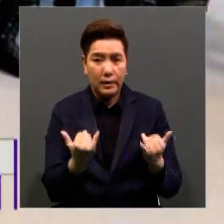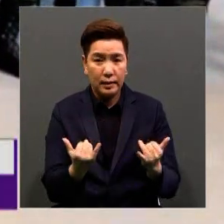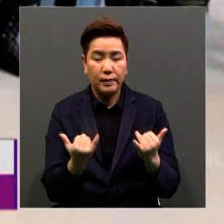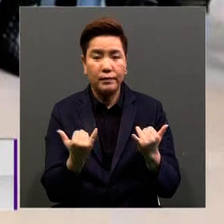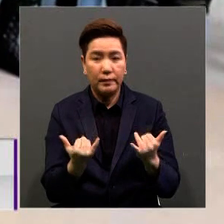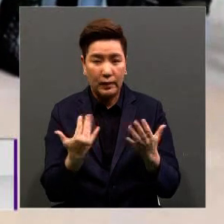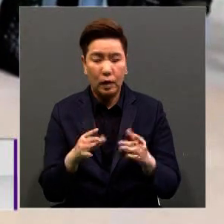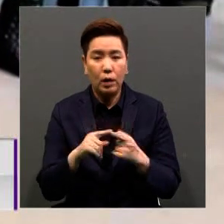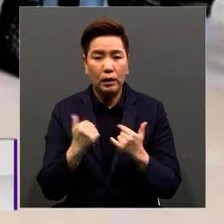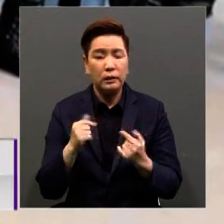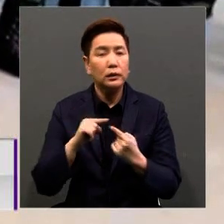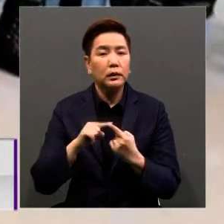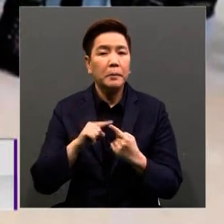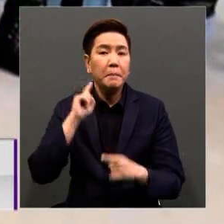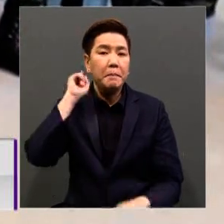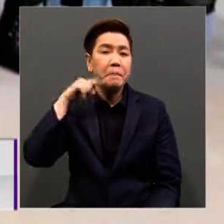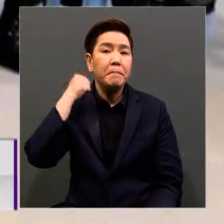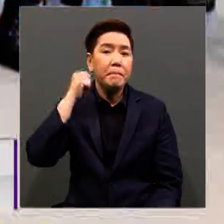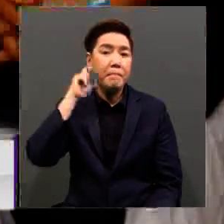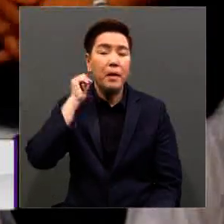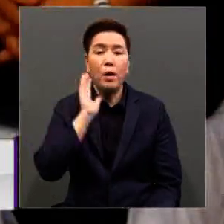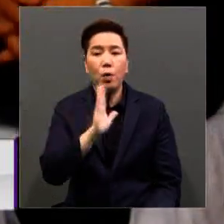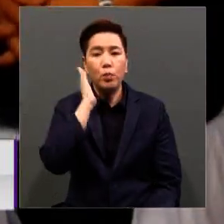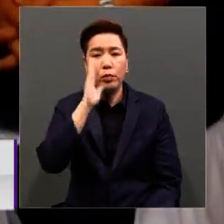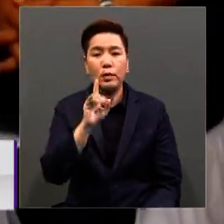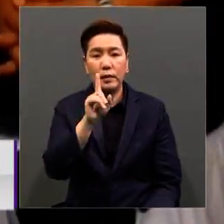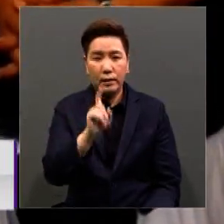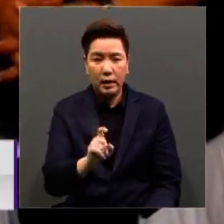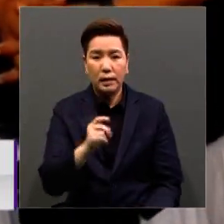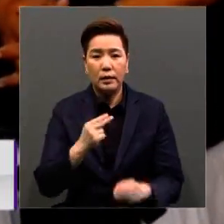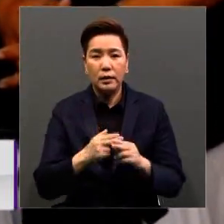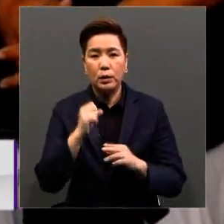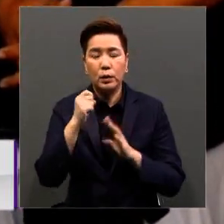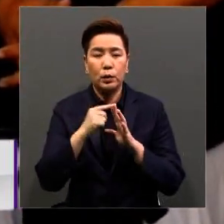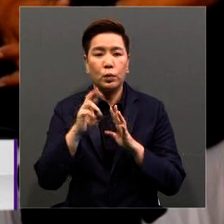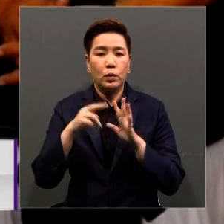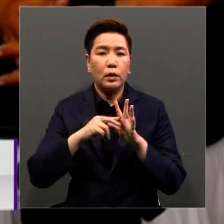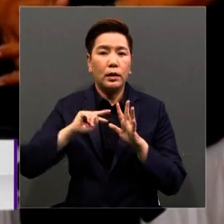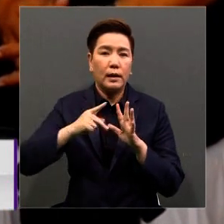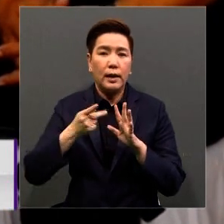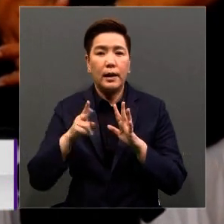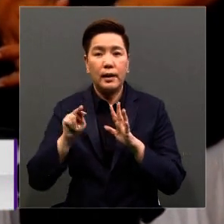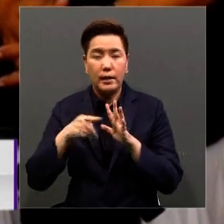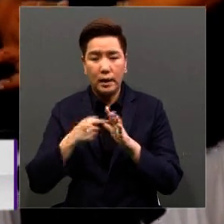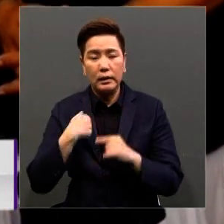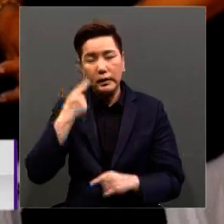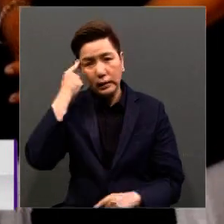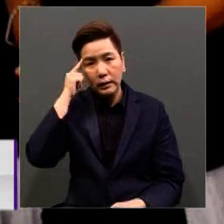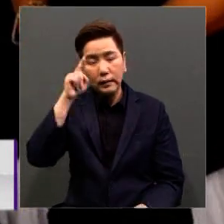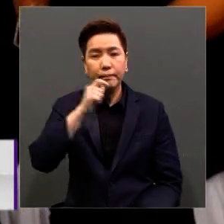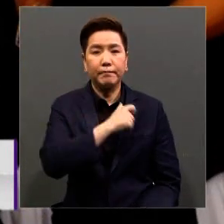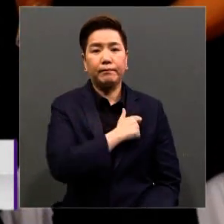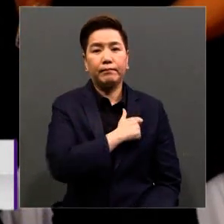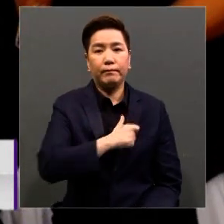หนองยางโดยทางแม่นะครับของนายพงสธรคุณสุรางคนาขุนศรีได้กล่าวสำนึกในพระ